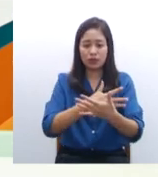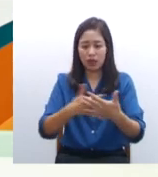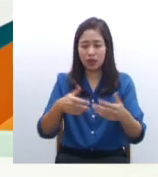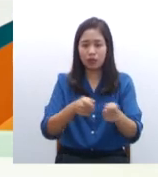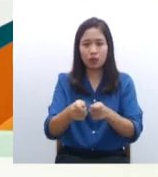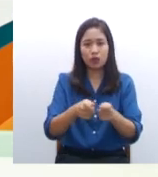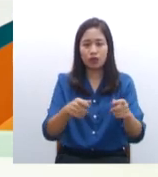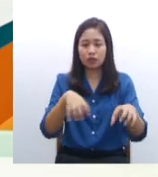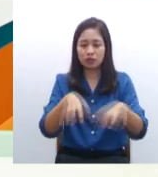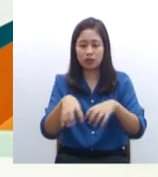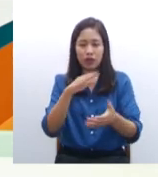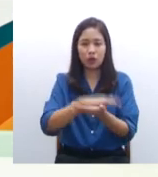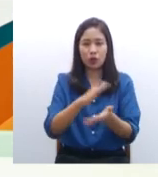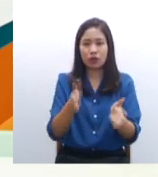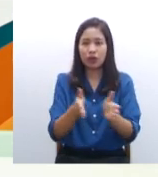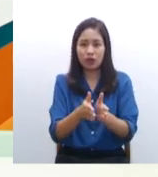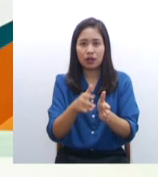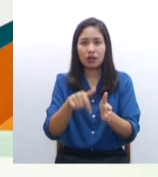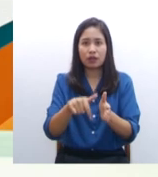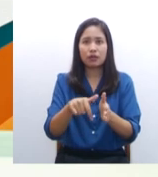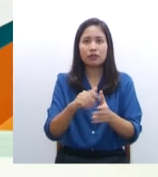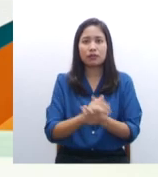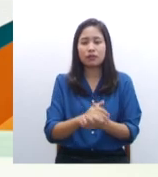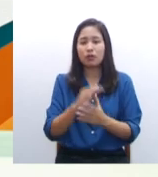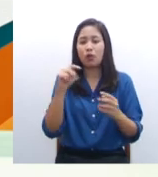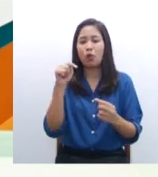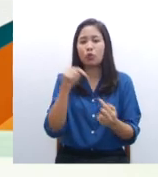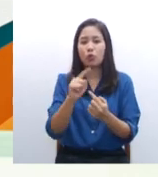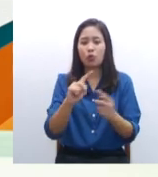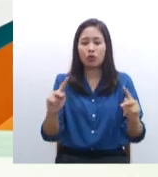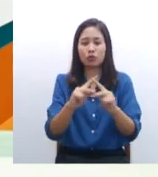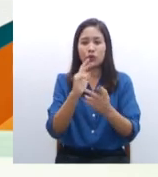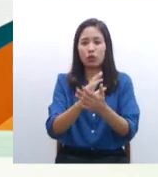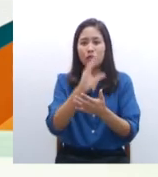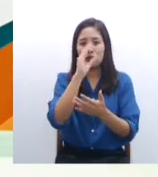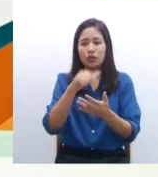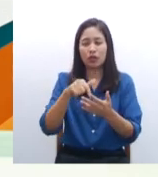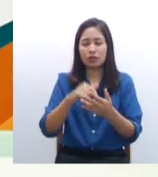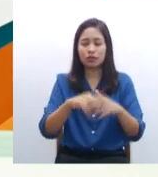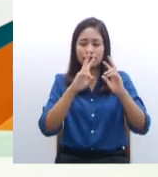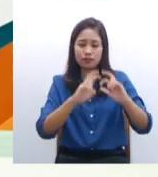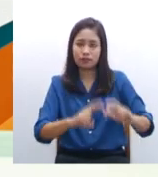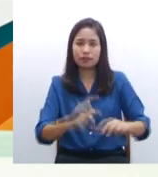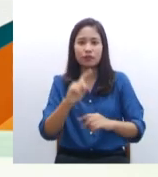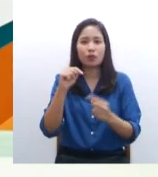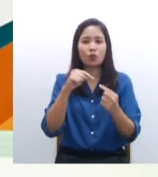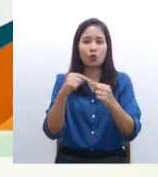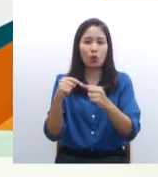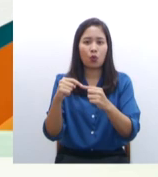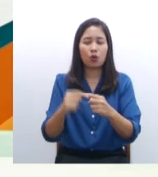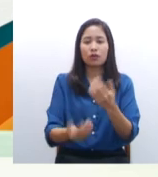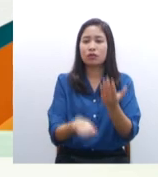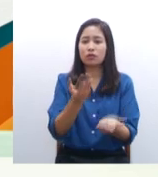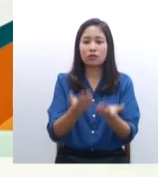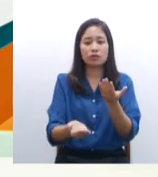การโรงเรียนขนาดเล็กให้รัฐมนตรีว่าการกระทรวงศึกษาธิการได้พิจารณาต่อไปอย่างไรก็ตามครับเรื่องการแก้ปัญ